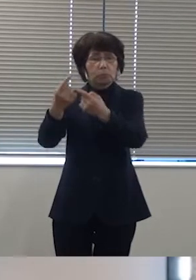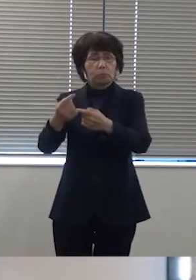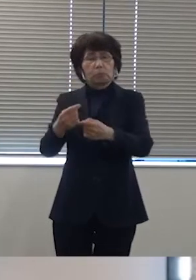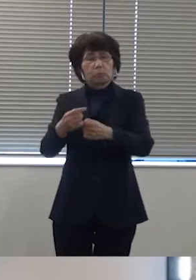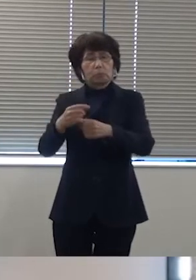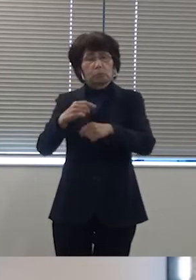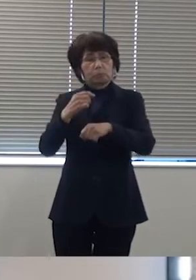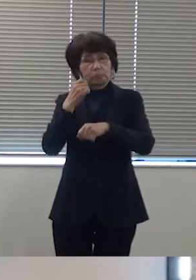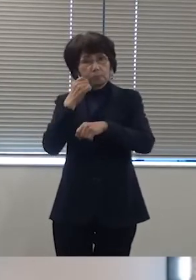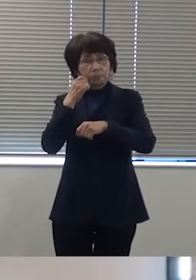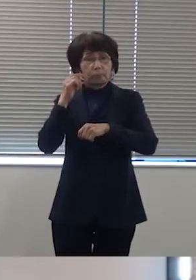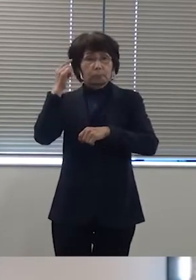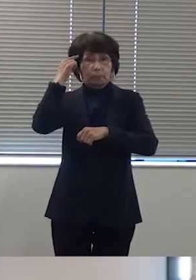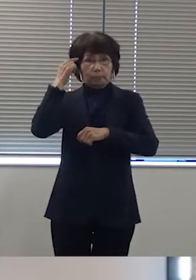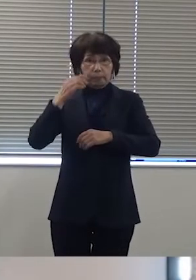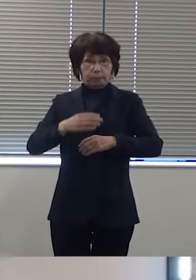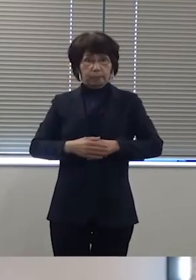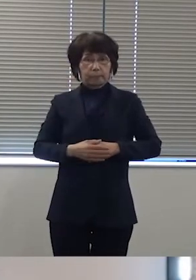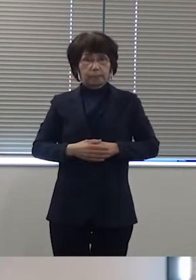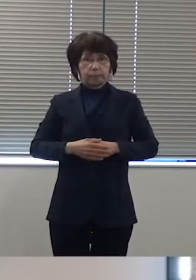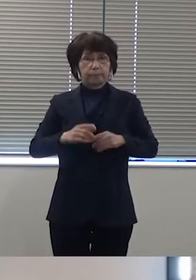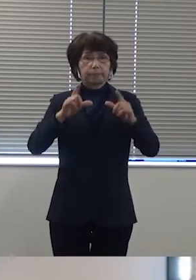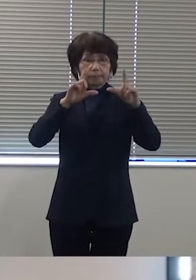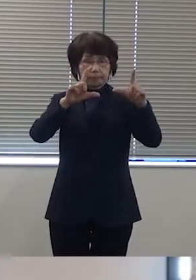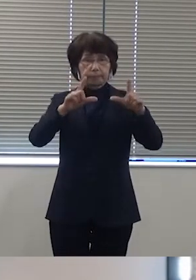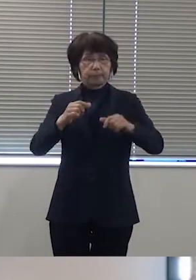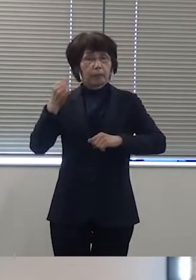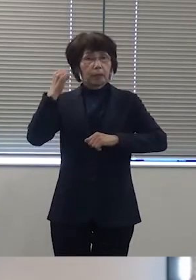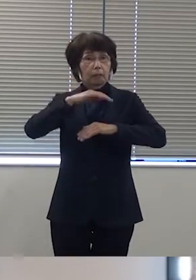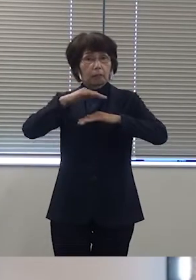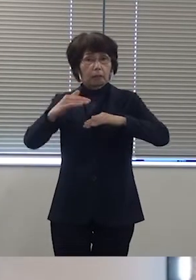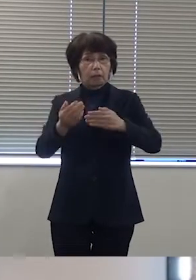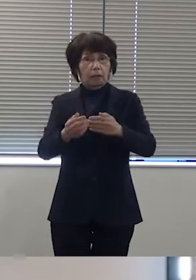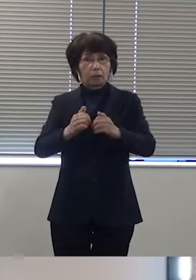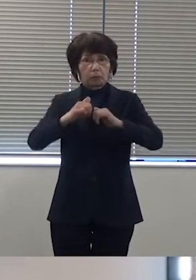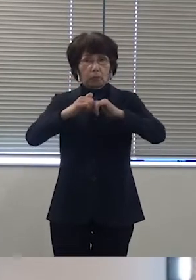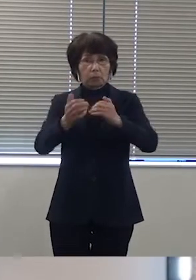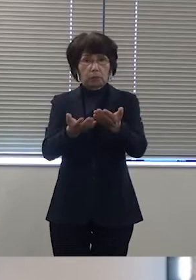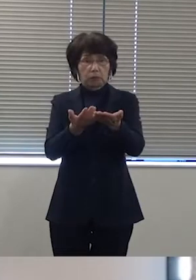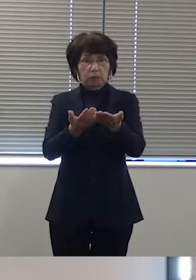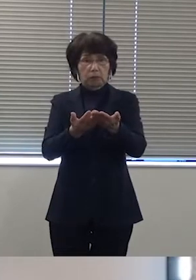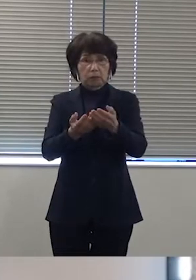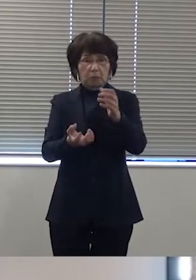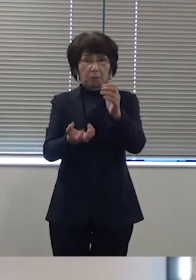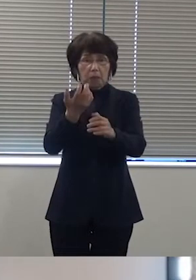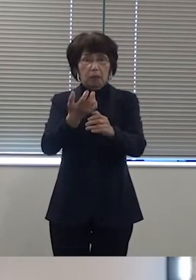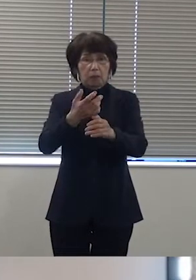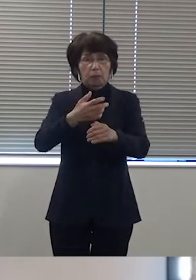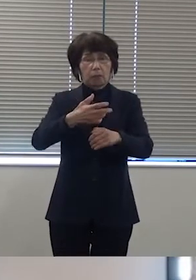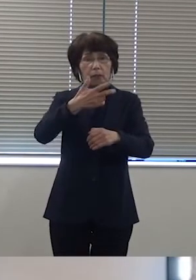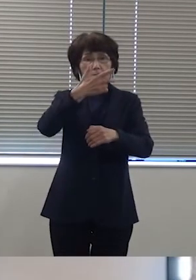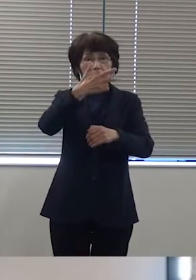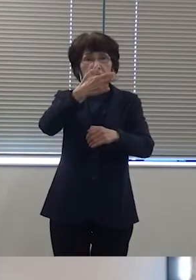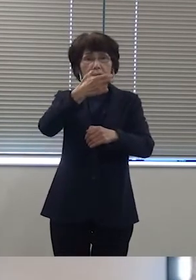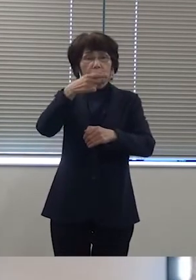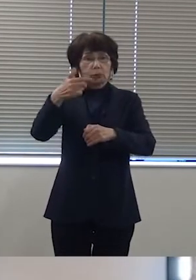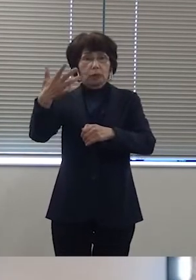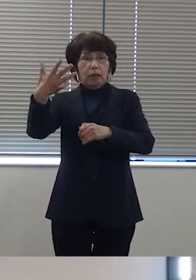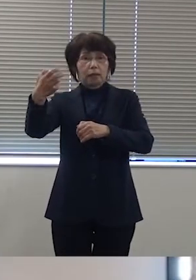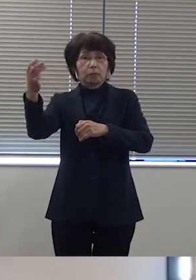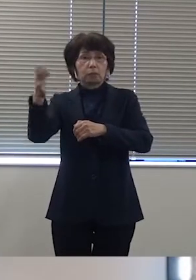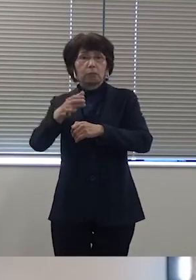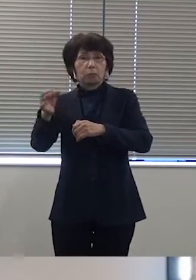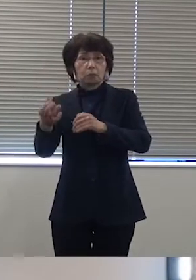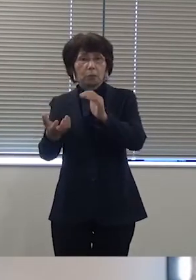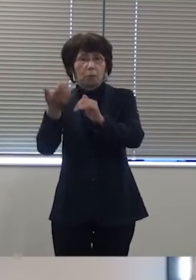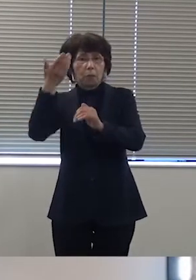は 70% から 80% が流れてますので、ある意味はとんでもない確率になってきてるんですが、例えば比較の